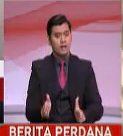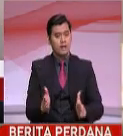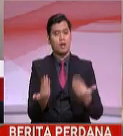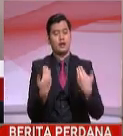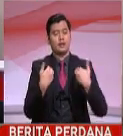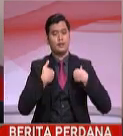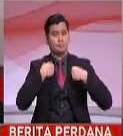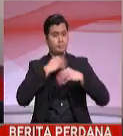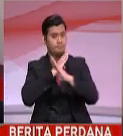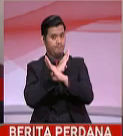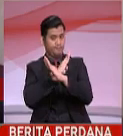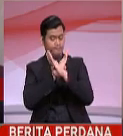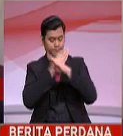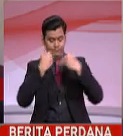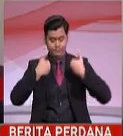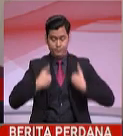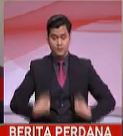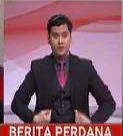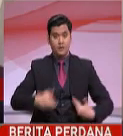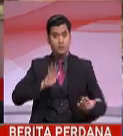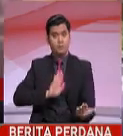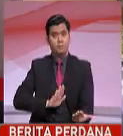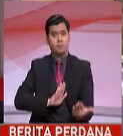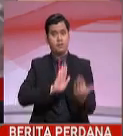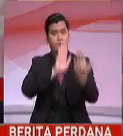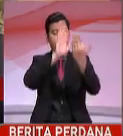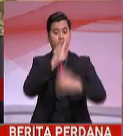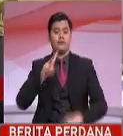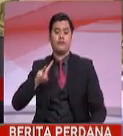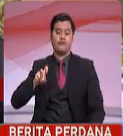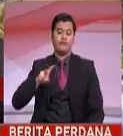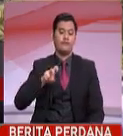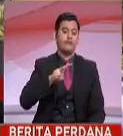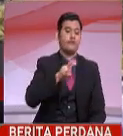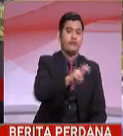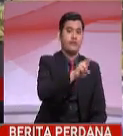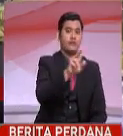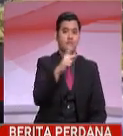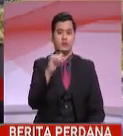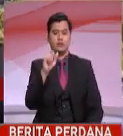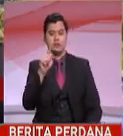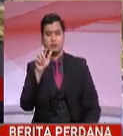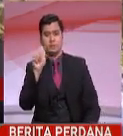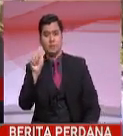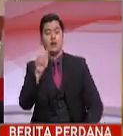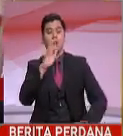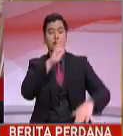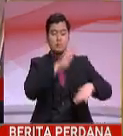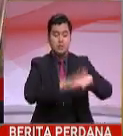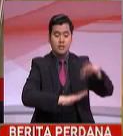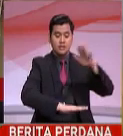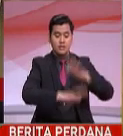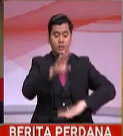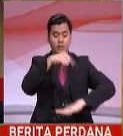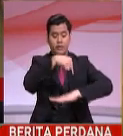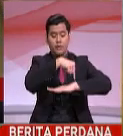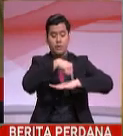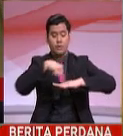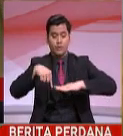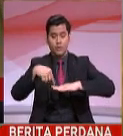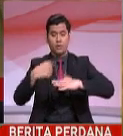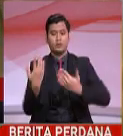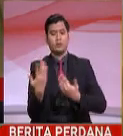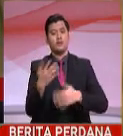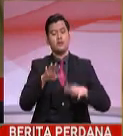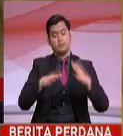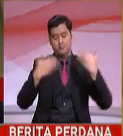atau kebal mendepani bakteria kusta. Sentuhan pada luka-luka yang terdapat pada anggota